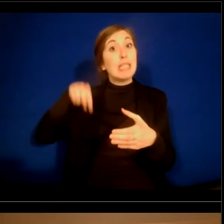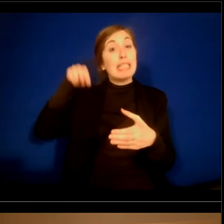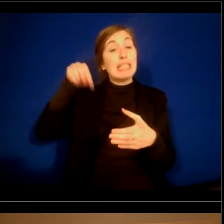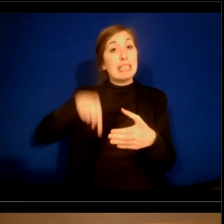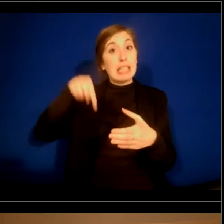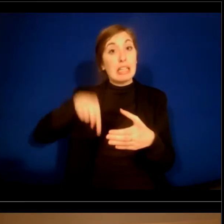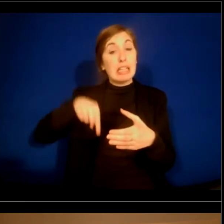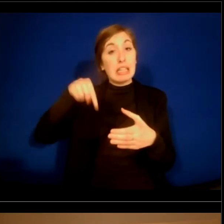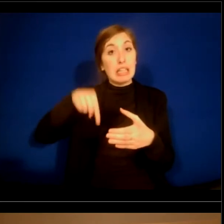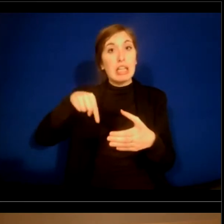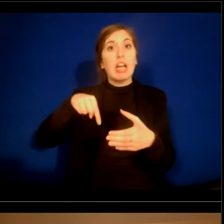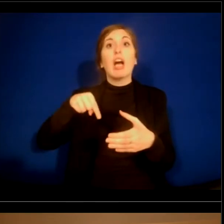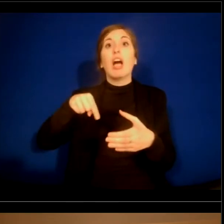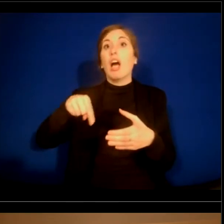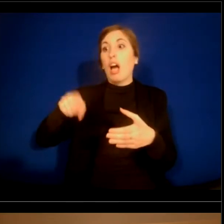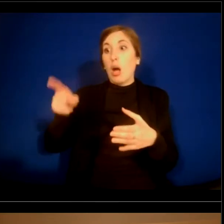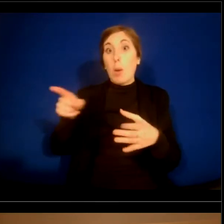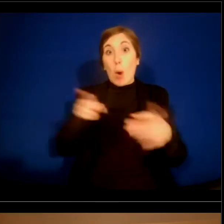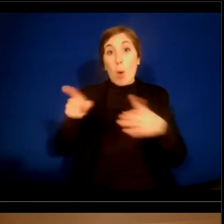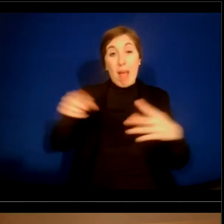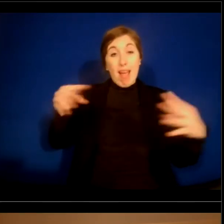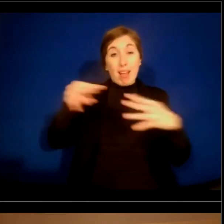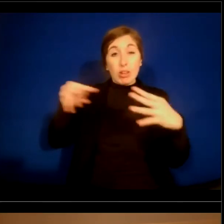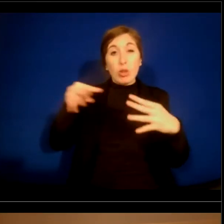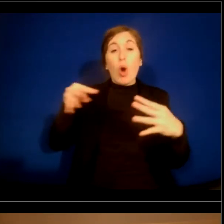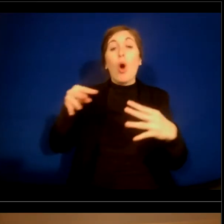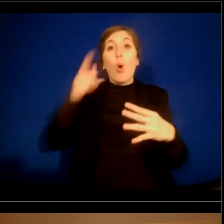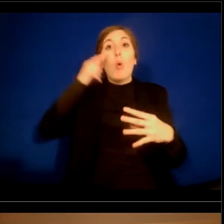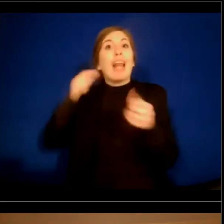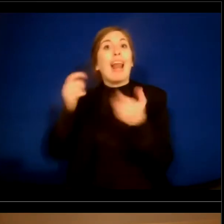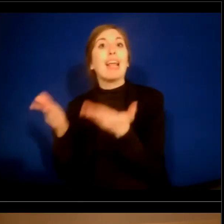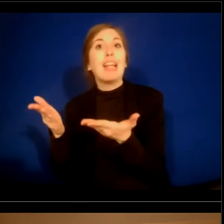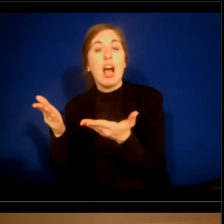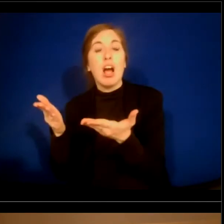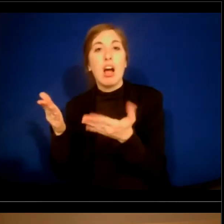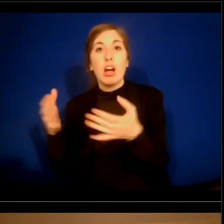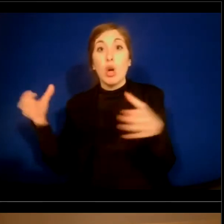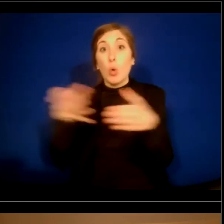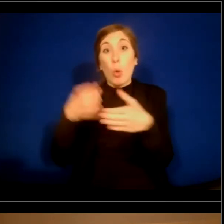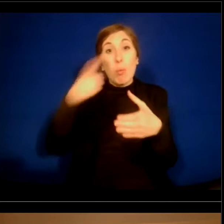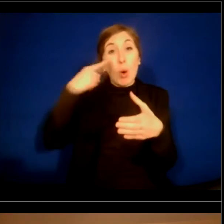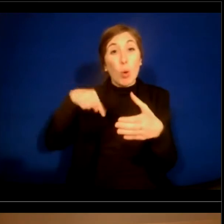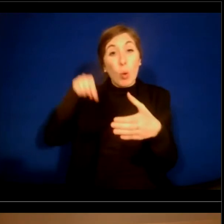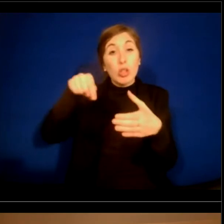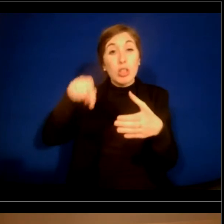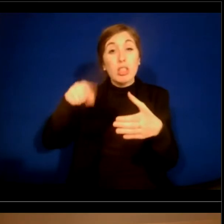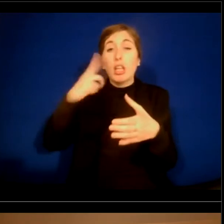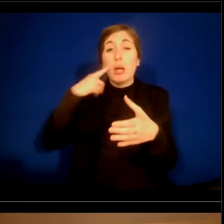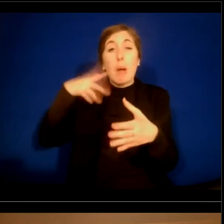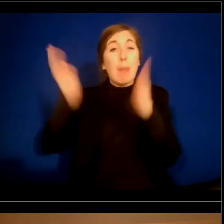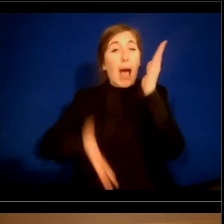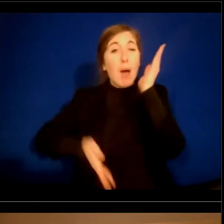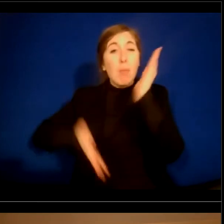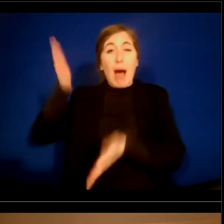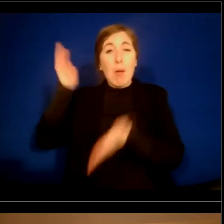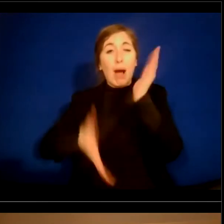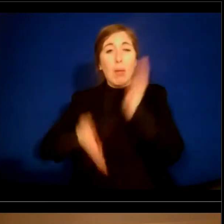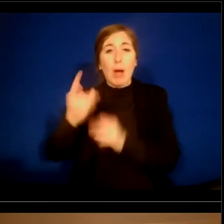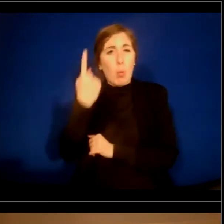era in Ucraina per diversi motivi, un gruppo di russi fosse stato picchiato,